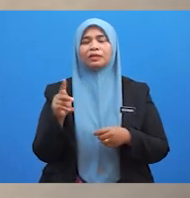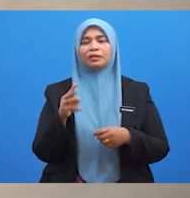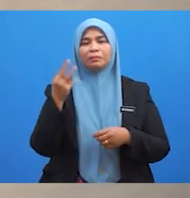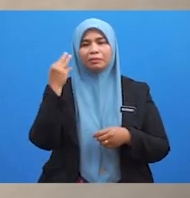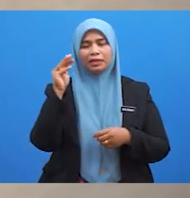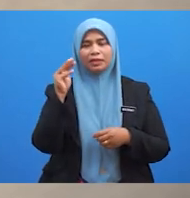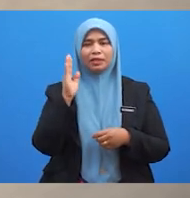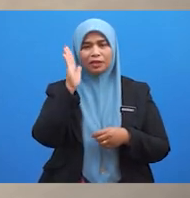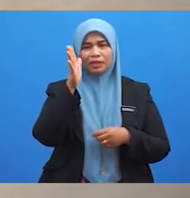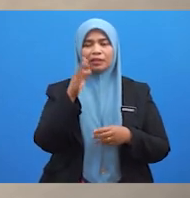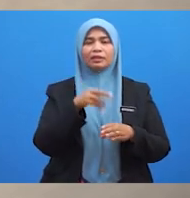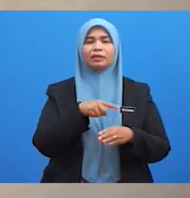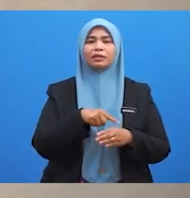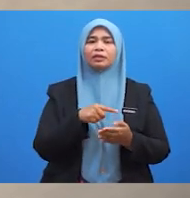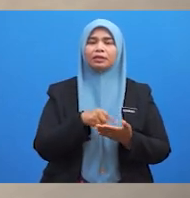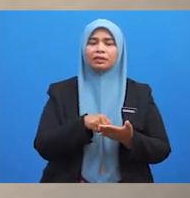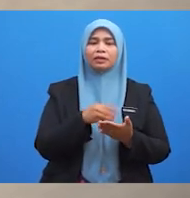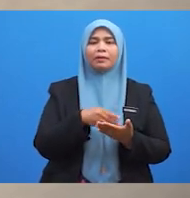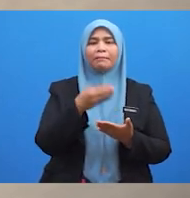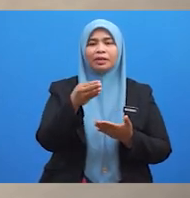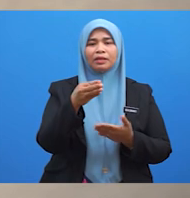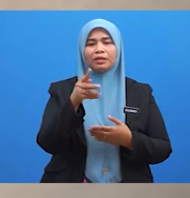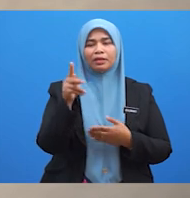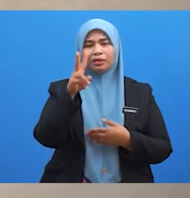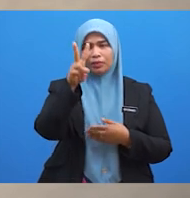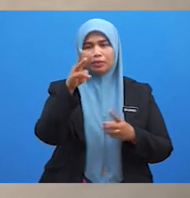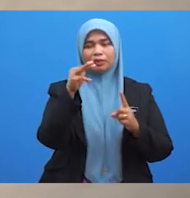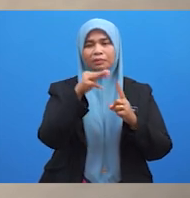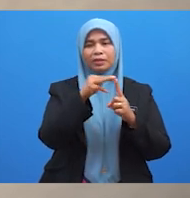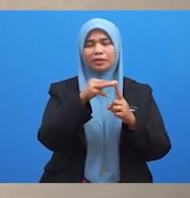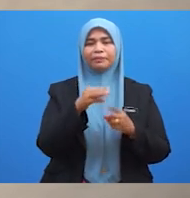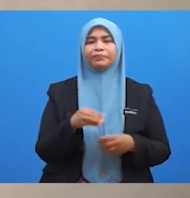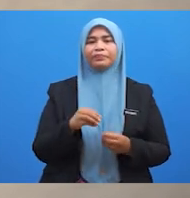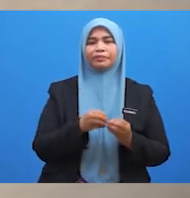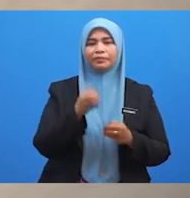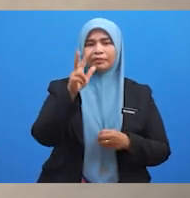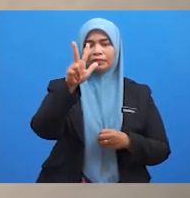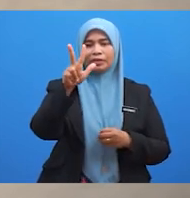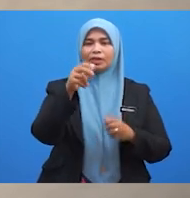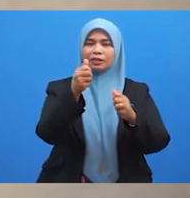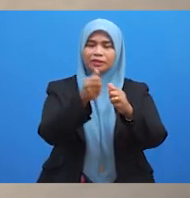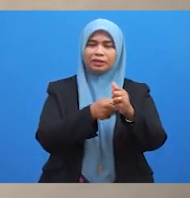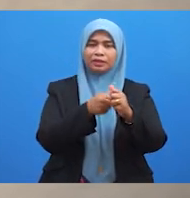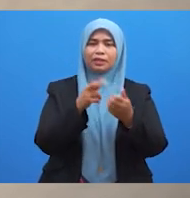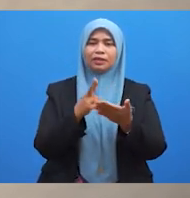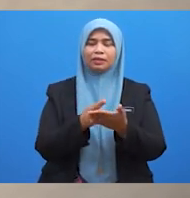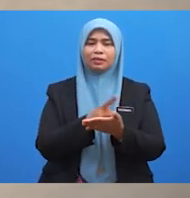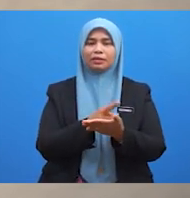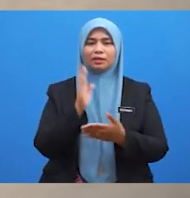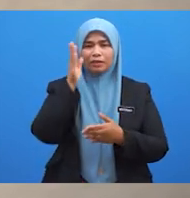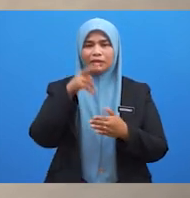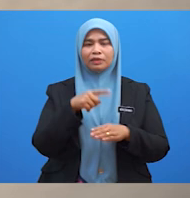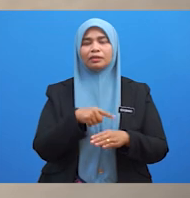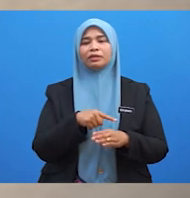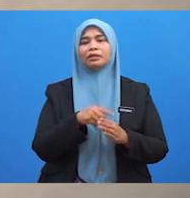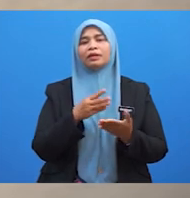maka akan diberikan 2 markah. Ketiga, setiap rangkap akan